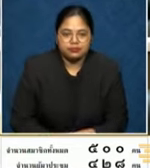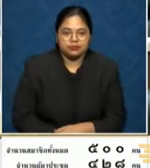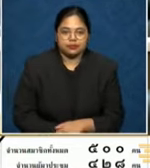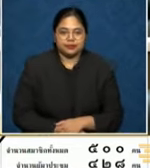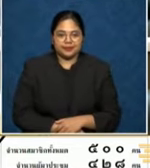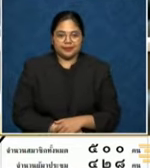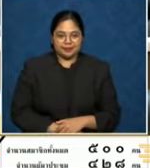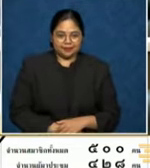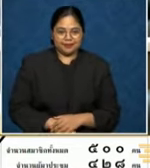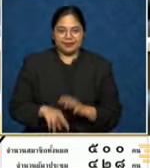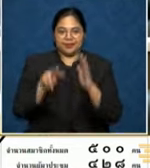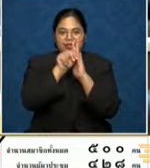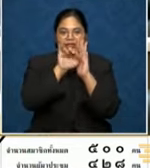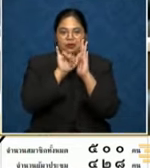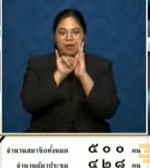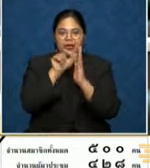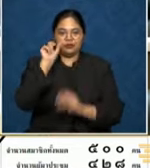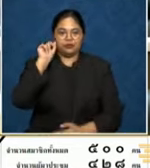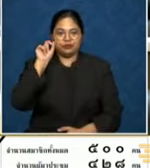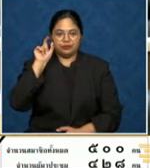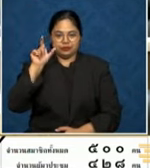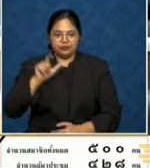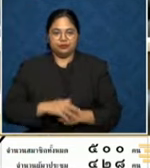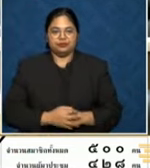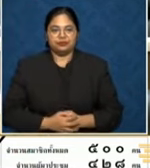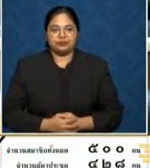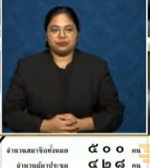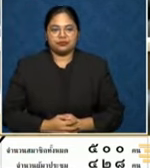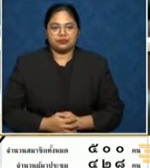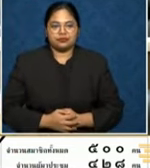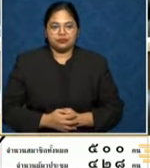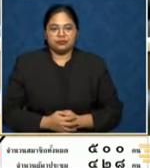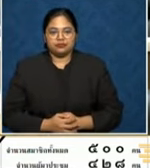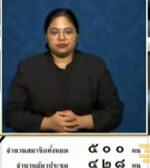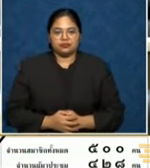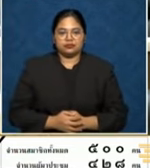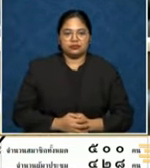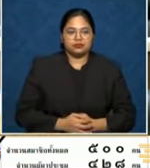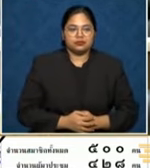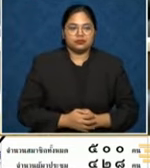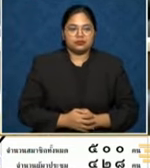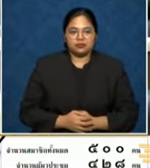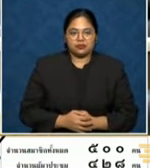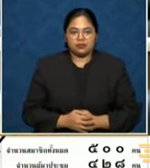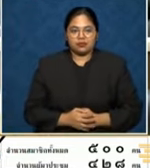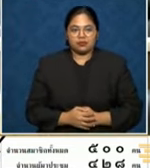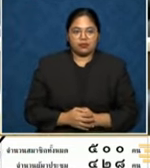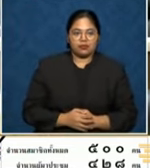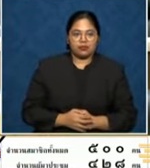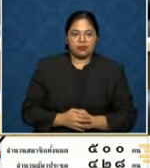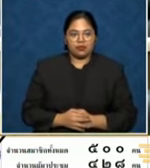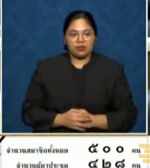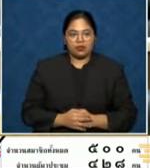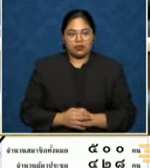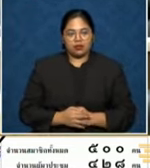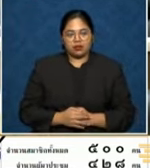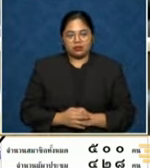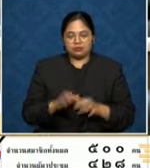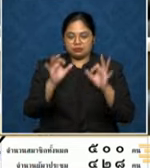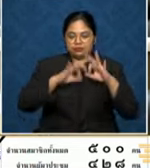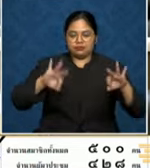าลเขียนไว้ว่ายังไงครับท่านประธานครับกระตุ้นการใช้จ่าย จุดประกายให้เครื่องยนต์ทางเศรษฐกิจ